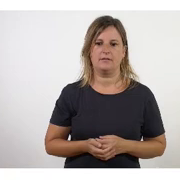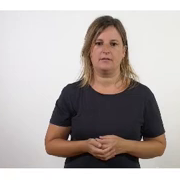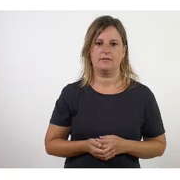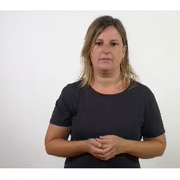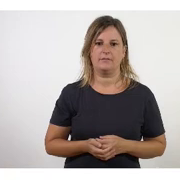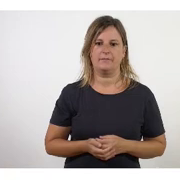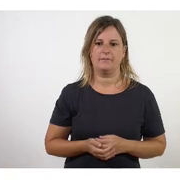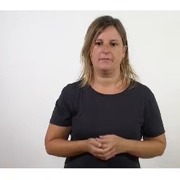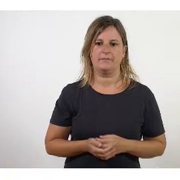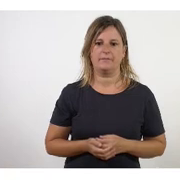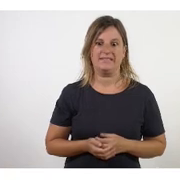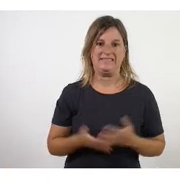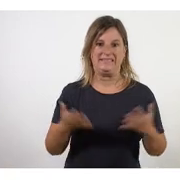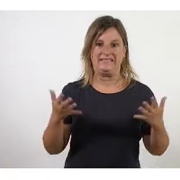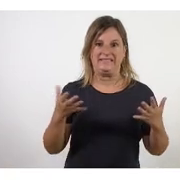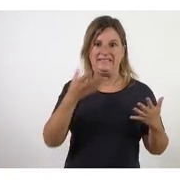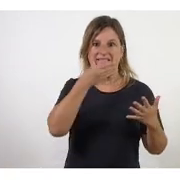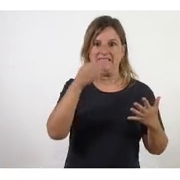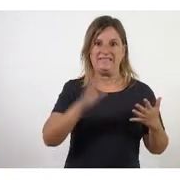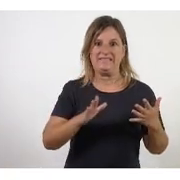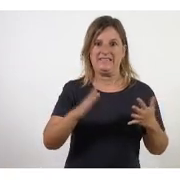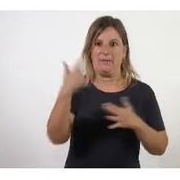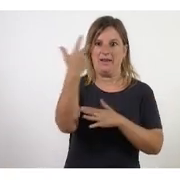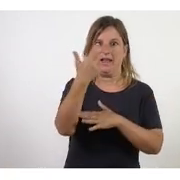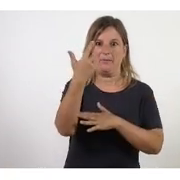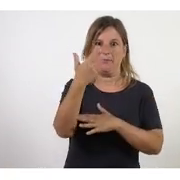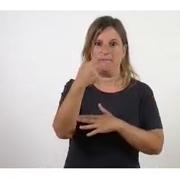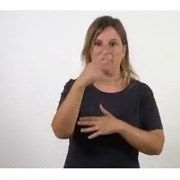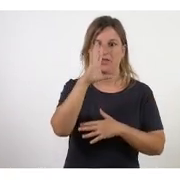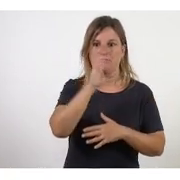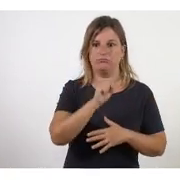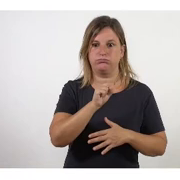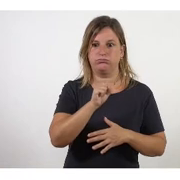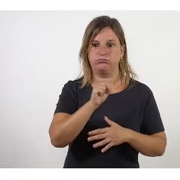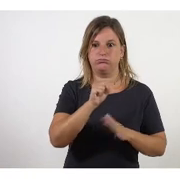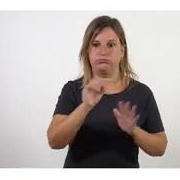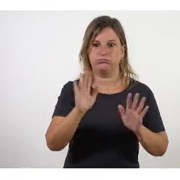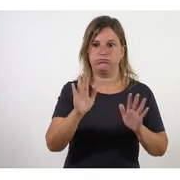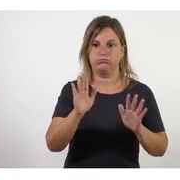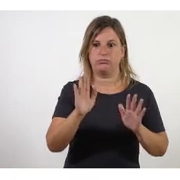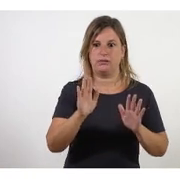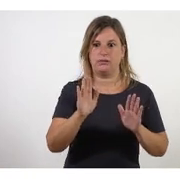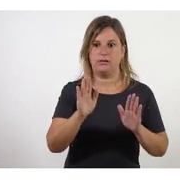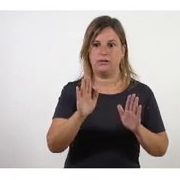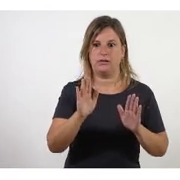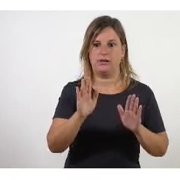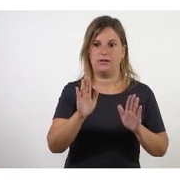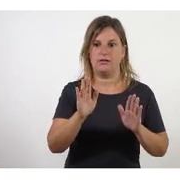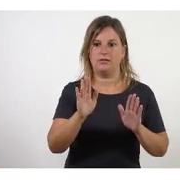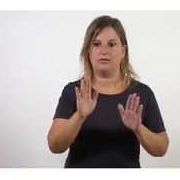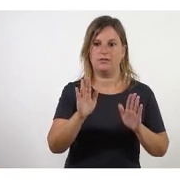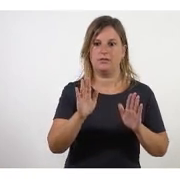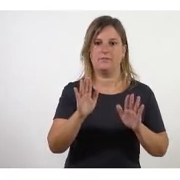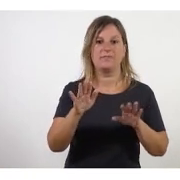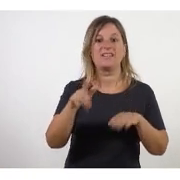Sembla que en Jordi se'ns ha desconnectat. Els que pregunteu per la música, o música, dos punts,